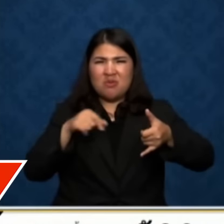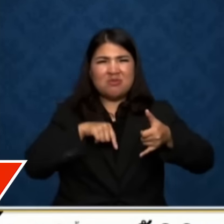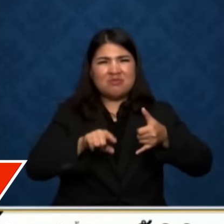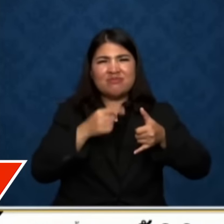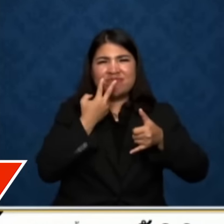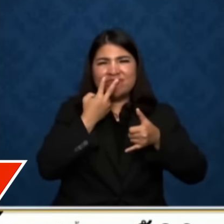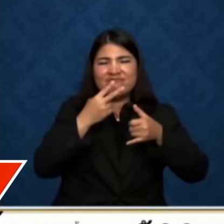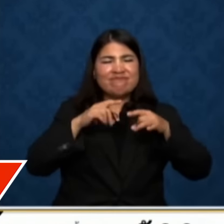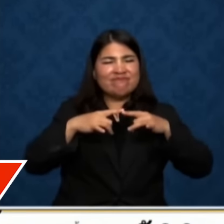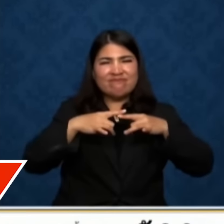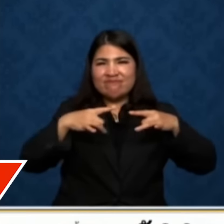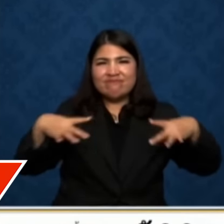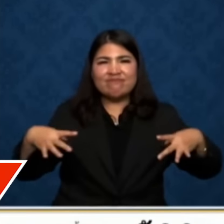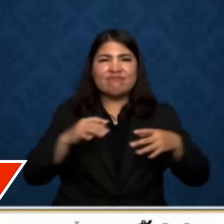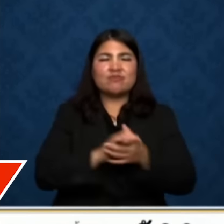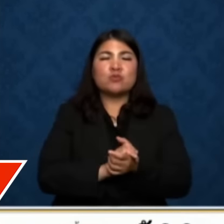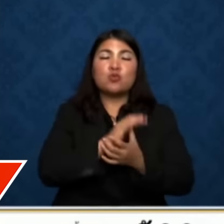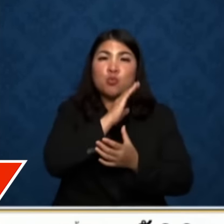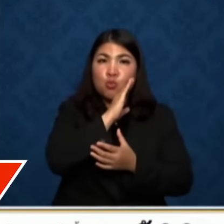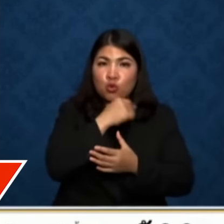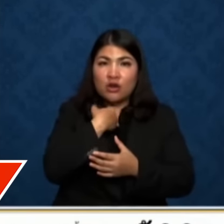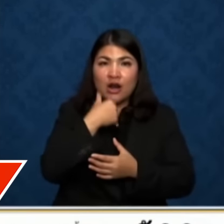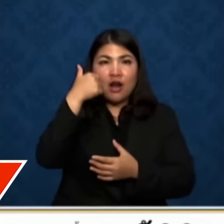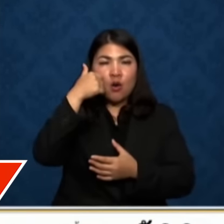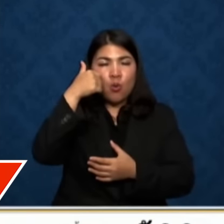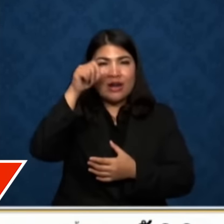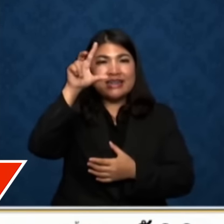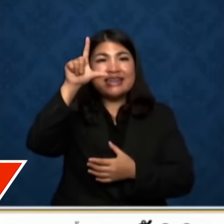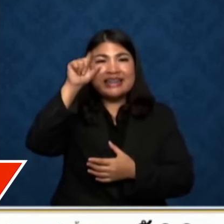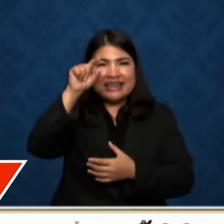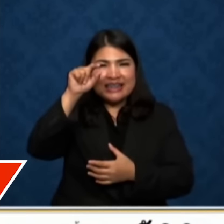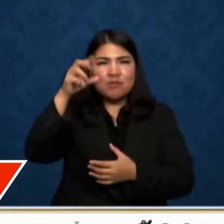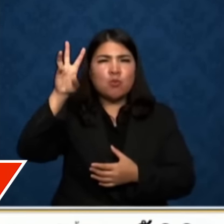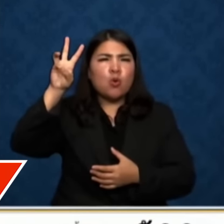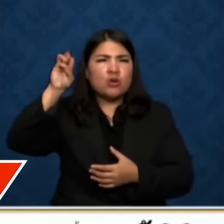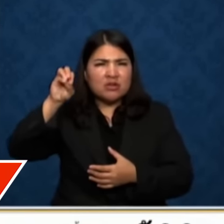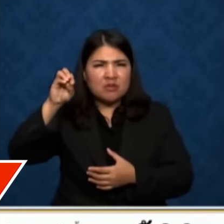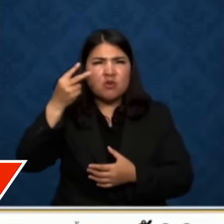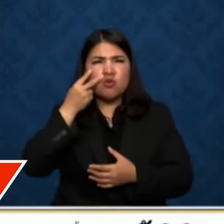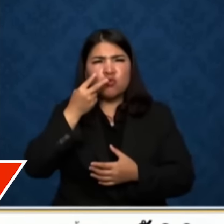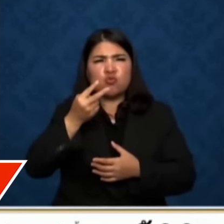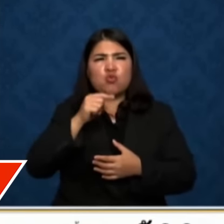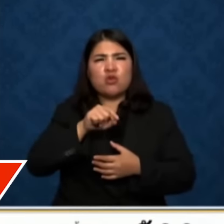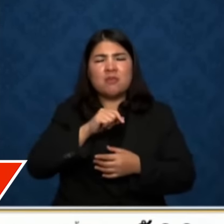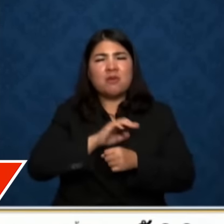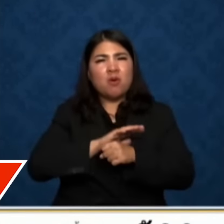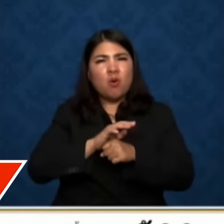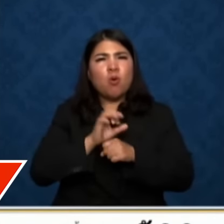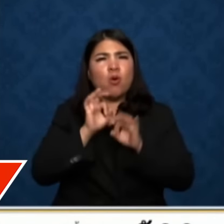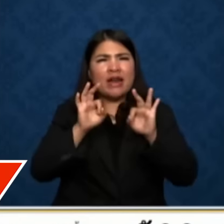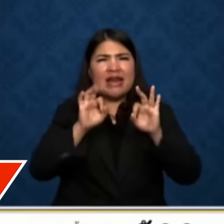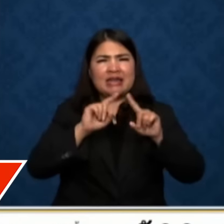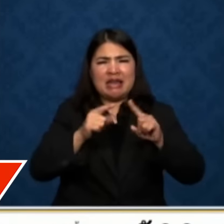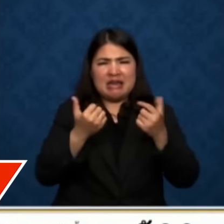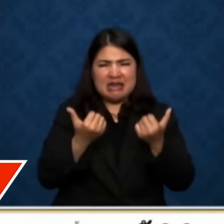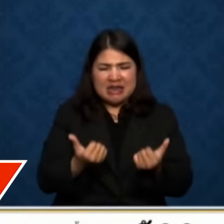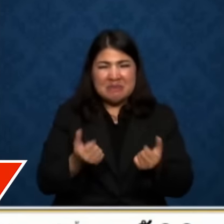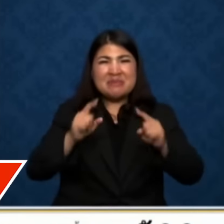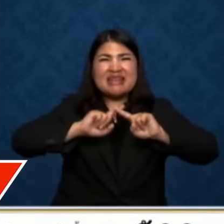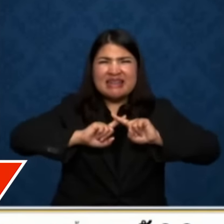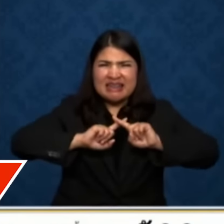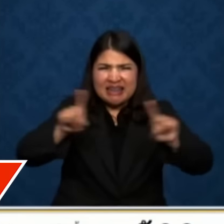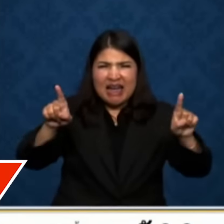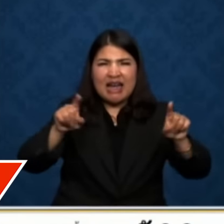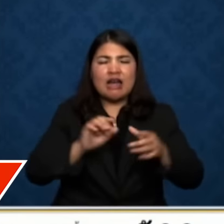นะครับถ้าสมมติมันสัก20วัน30วันกับอีกท่านนึง60 70วันมันยังอาจจะไม่ได้ขนาดนั้นแต่อันนี้มันต่างกัน